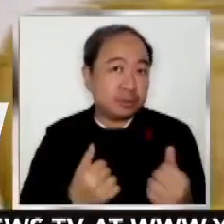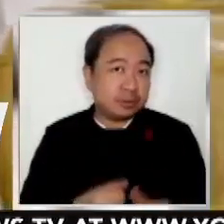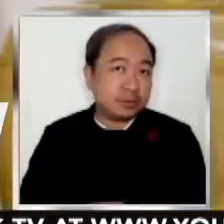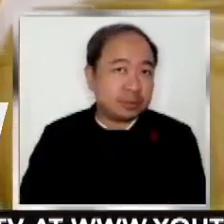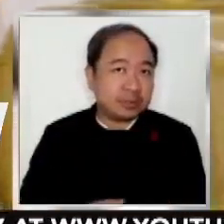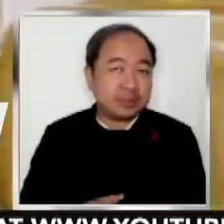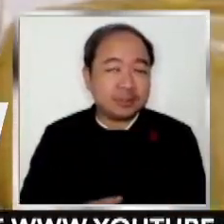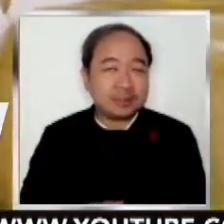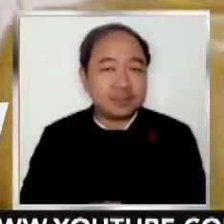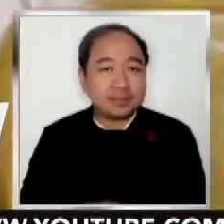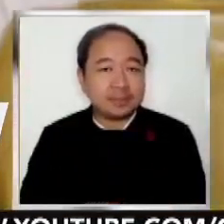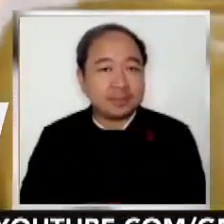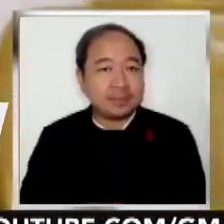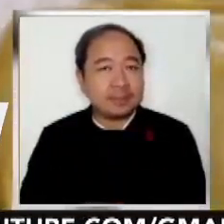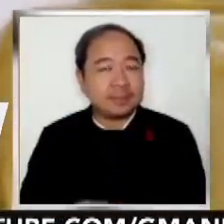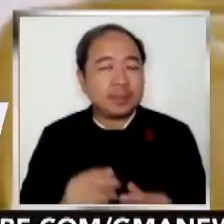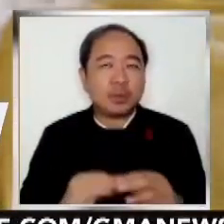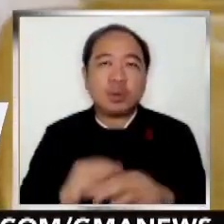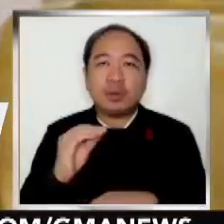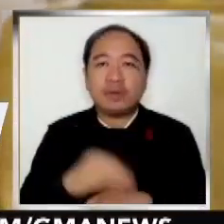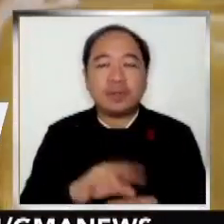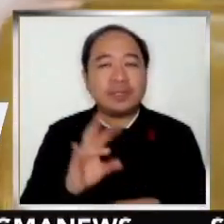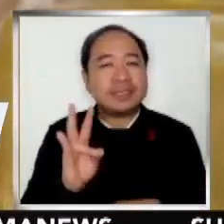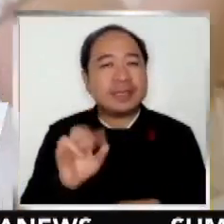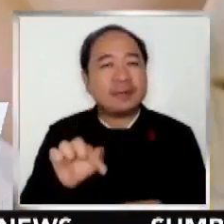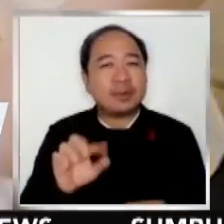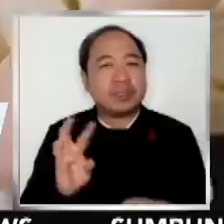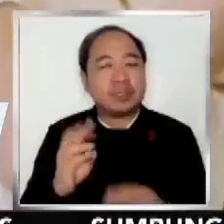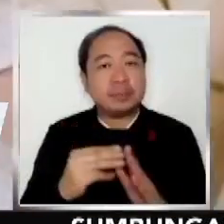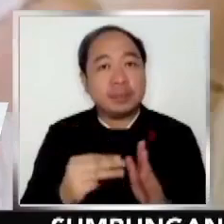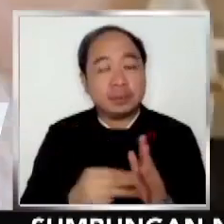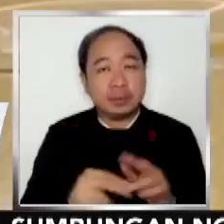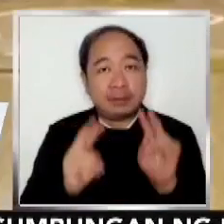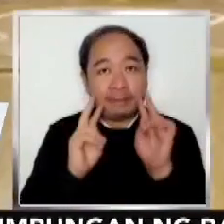With more than 7.6 million views,